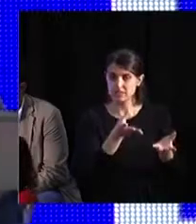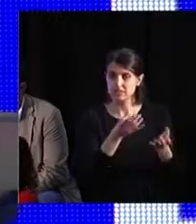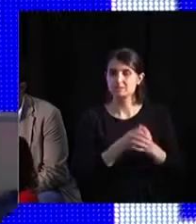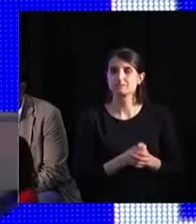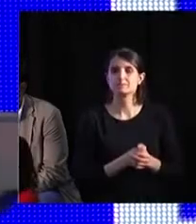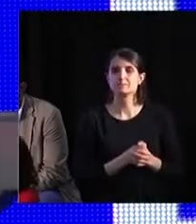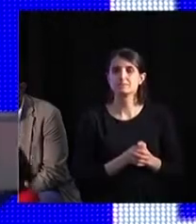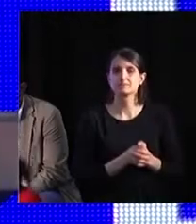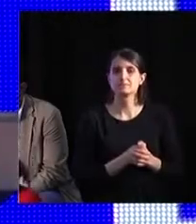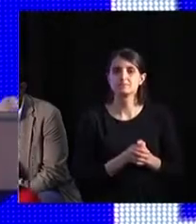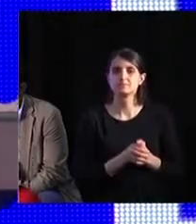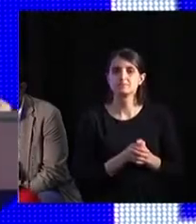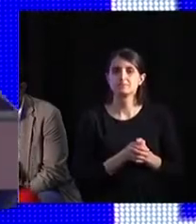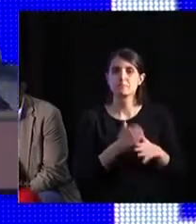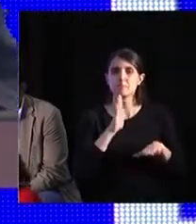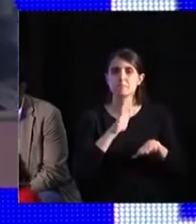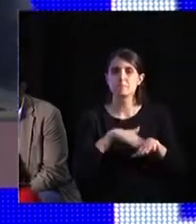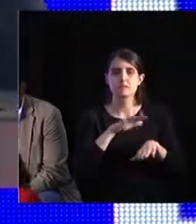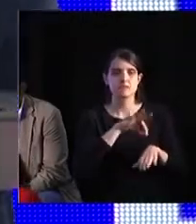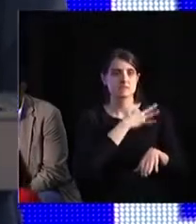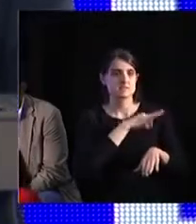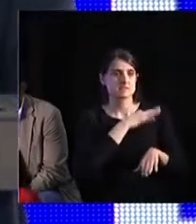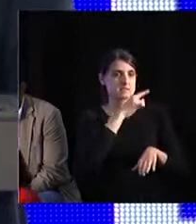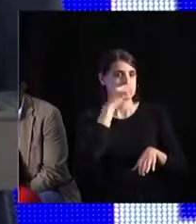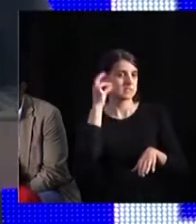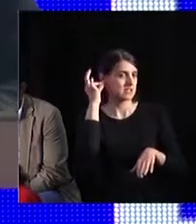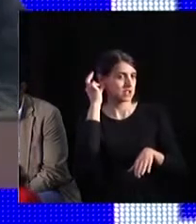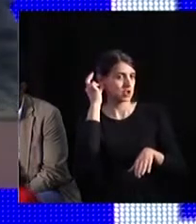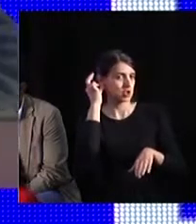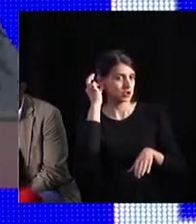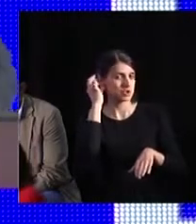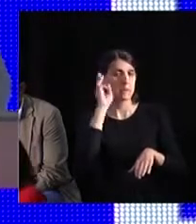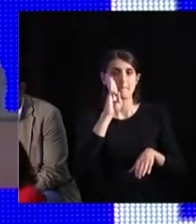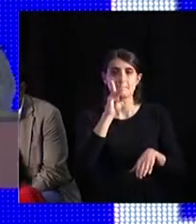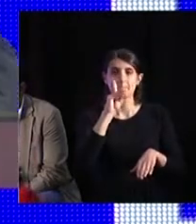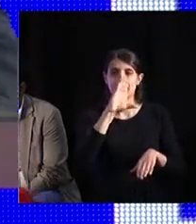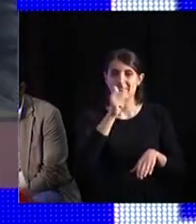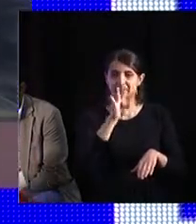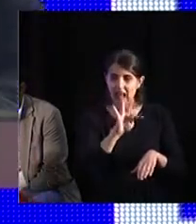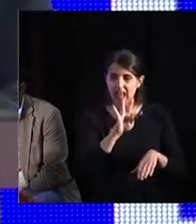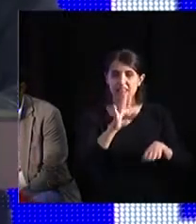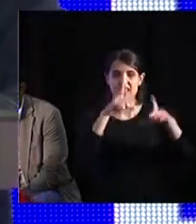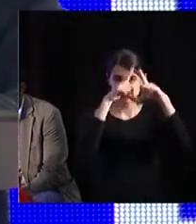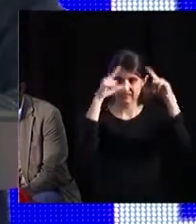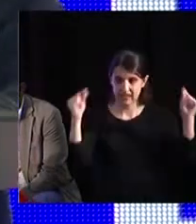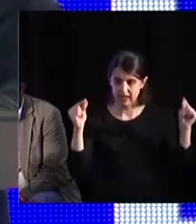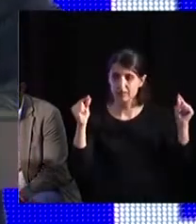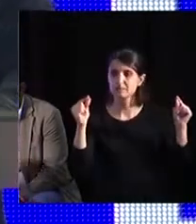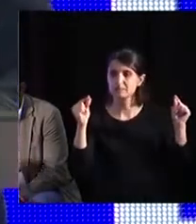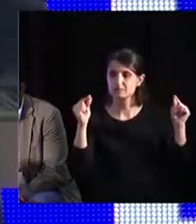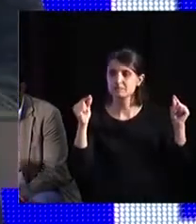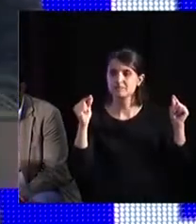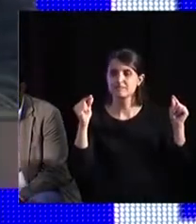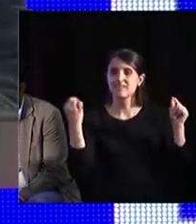és pels senyors i per les senyores de PDeCAT i Esquerra Republicana. A ells els volem dir que